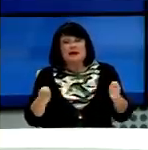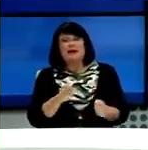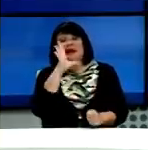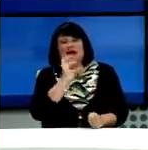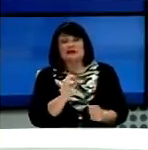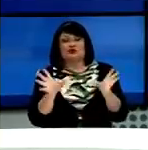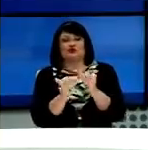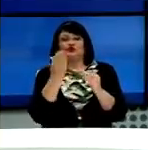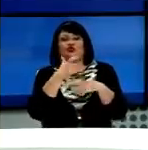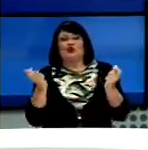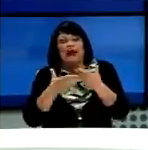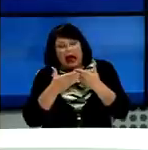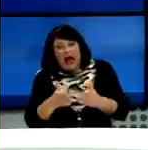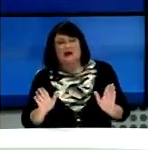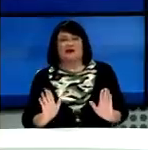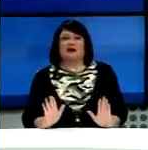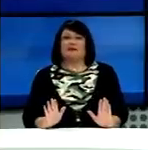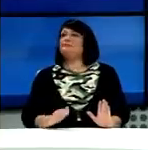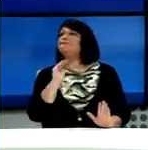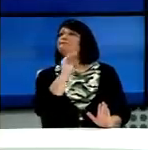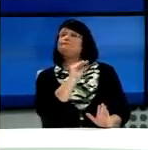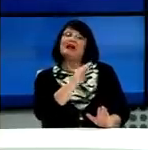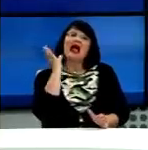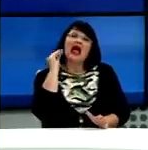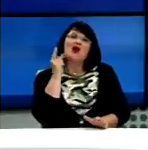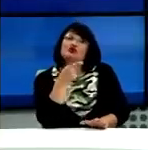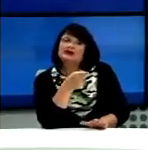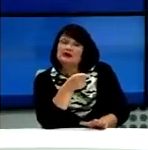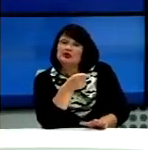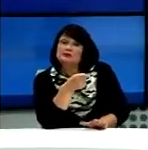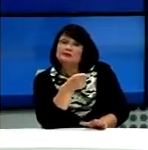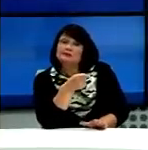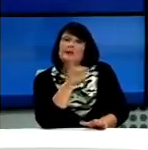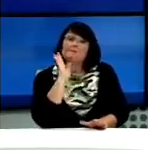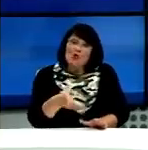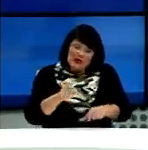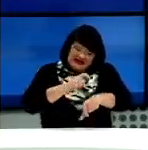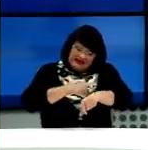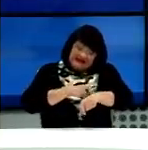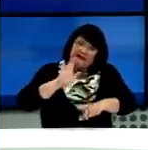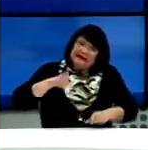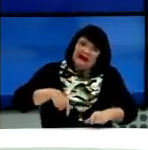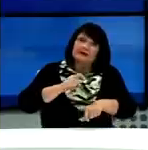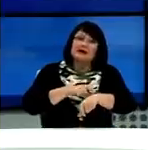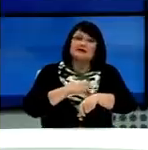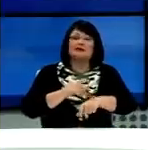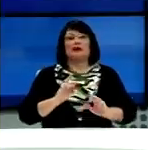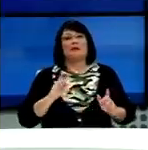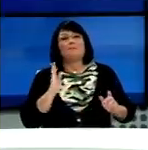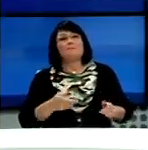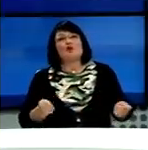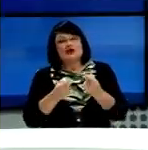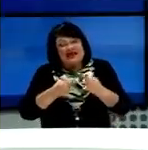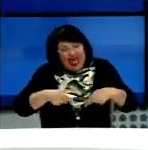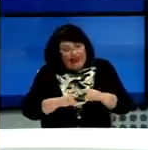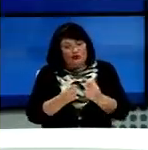άνοιγμα των σχολείων. Ακούστε το, κύριε Μητσοτάκη, αυτό. Μπορείτε και τώρα. Μοιράστε τις